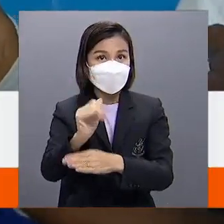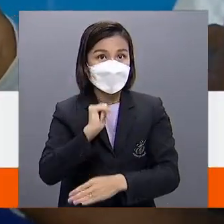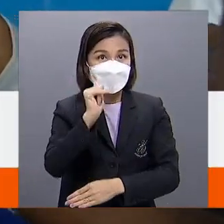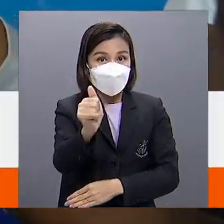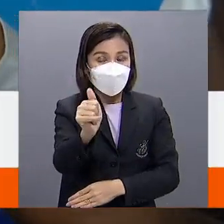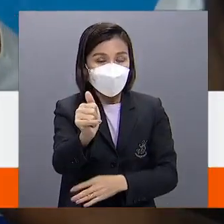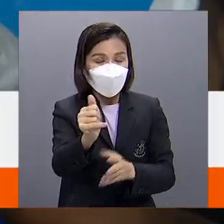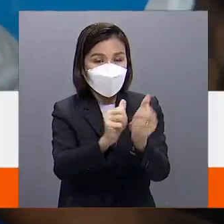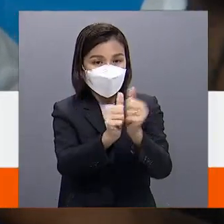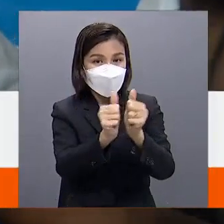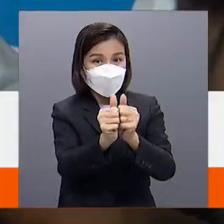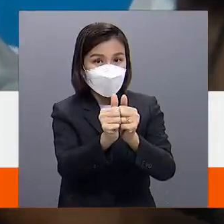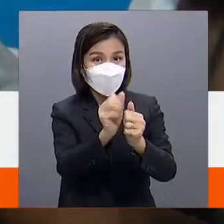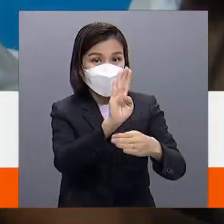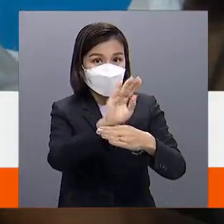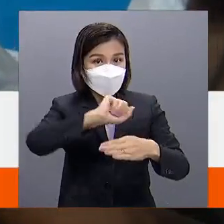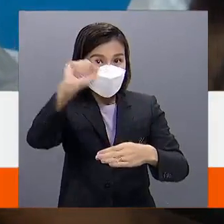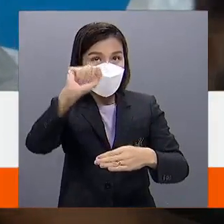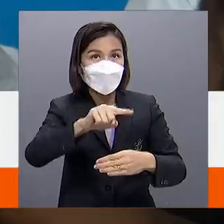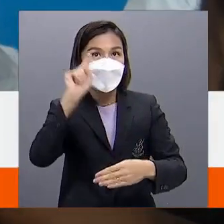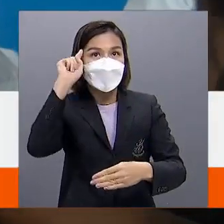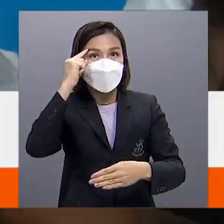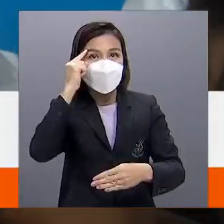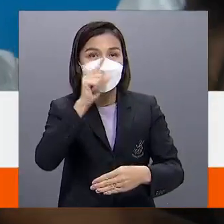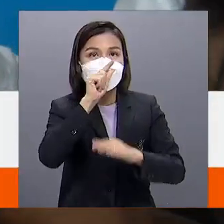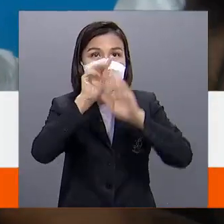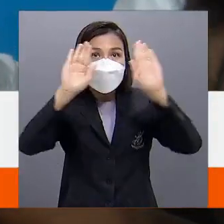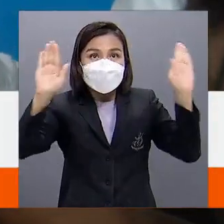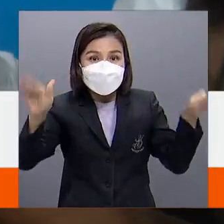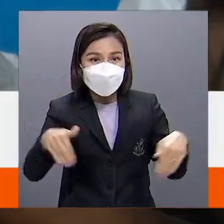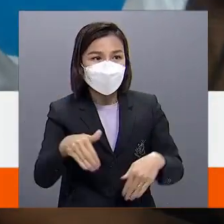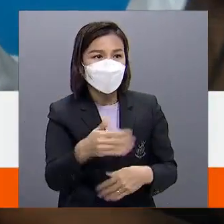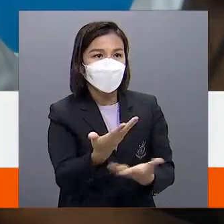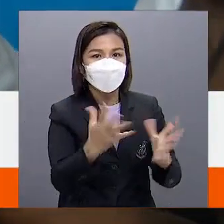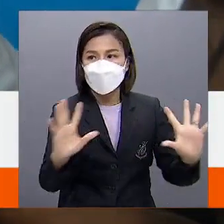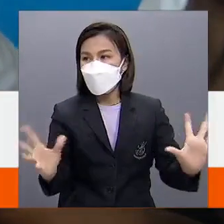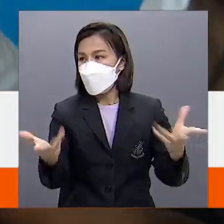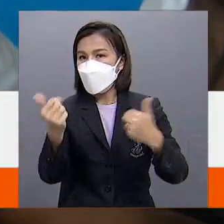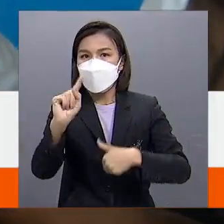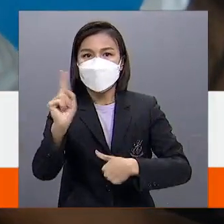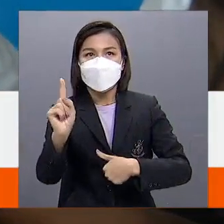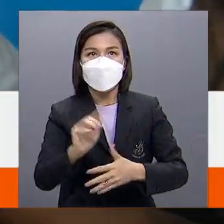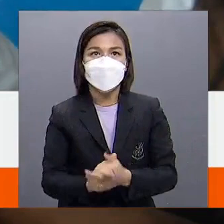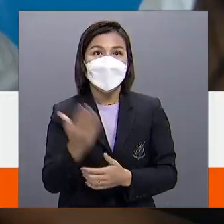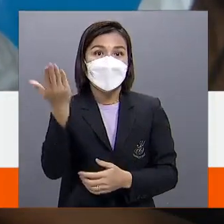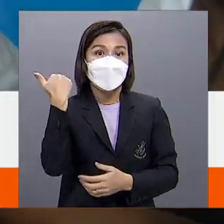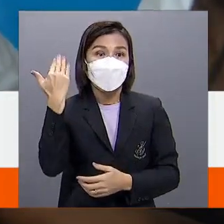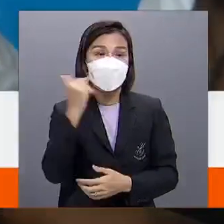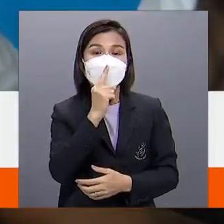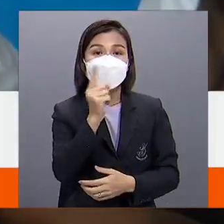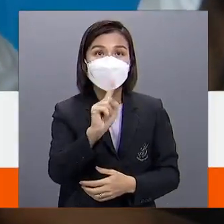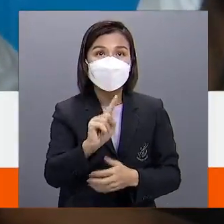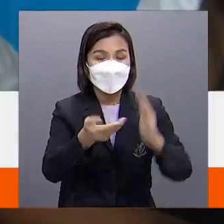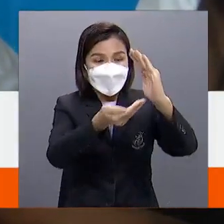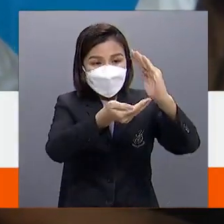ไม่รู้ว่านกเนี่ยนะครับจะเป็นอยู่อย่างไรเพราะที่ผ่านมาเมื่อยืนยันว่ารังนก